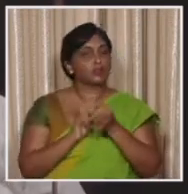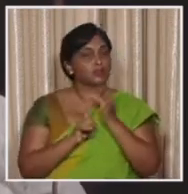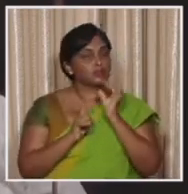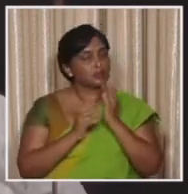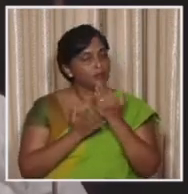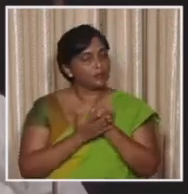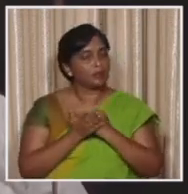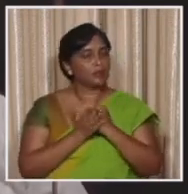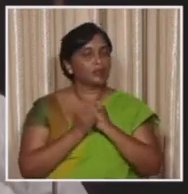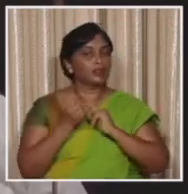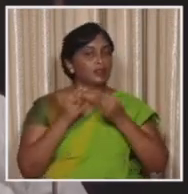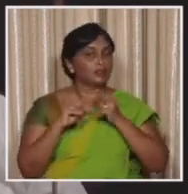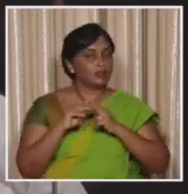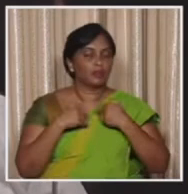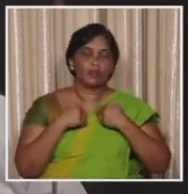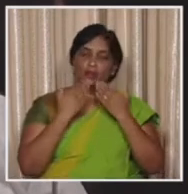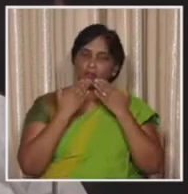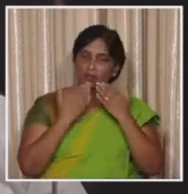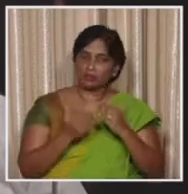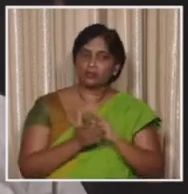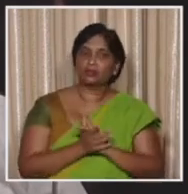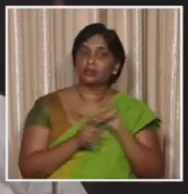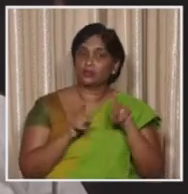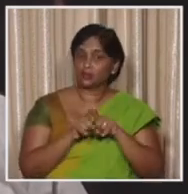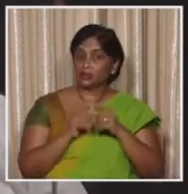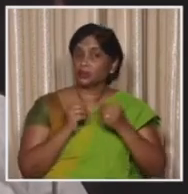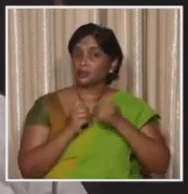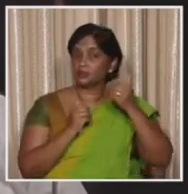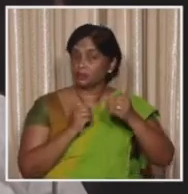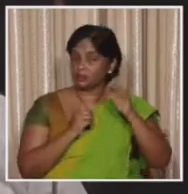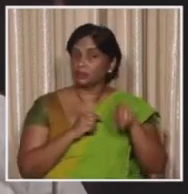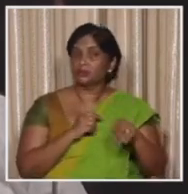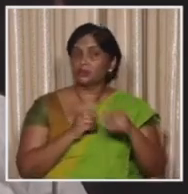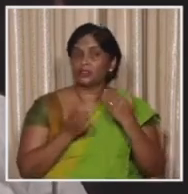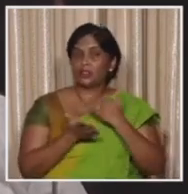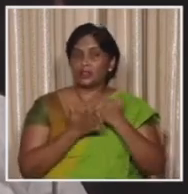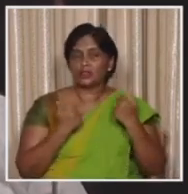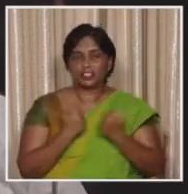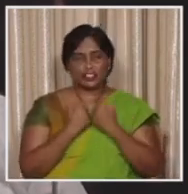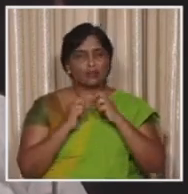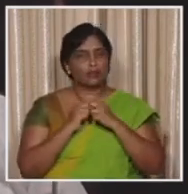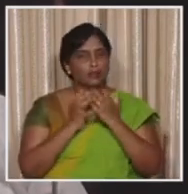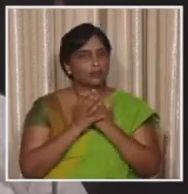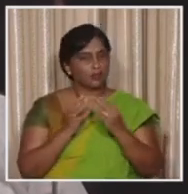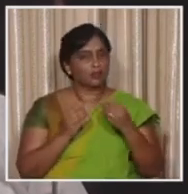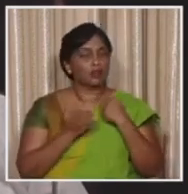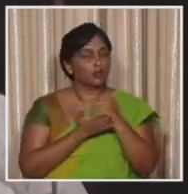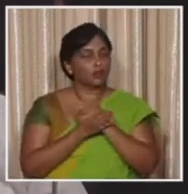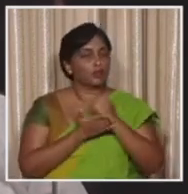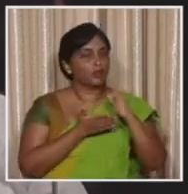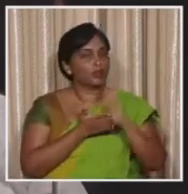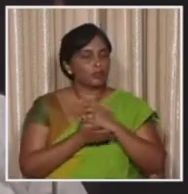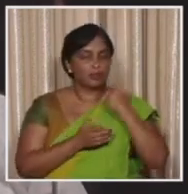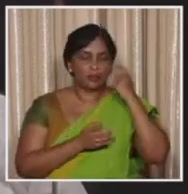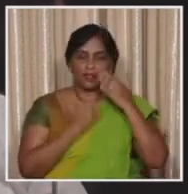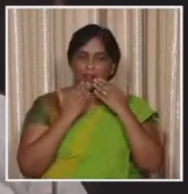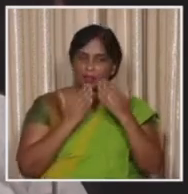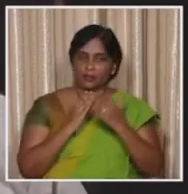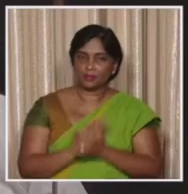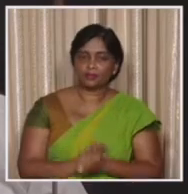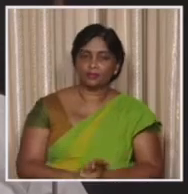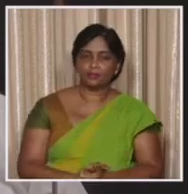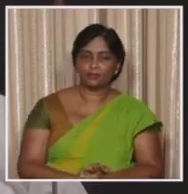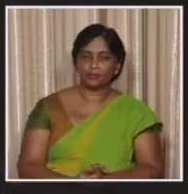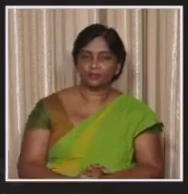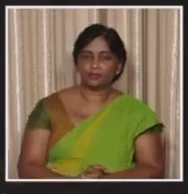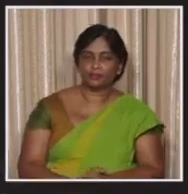urusa silum nildari inta disetuju anteno. Ibagi me idiri edi me tien abiyog jayagan silu dinagi me sahayuke prarthana karana bohmi stuti. Adasala